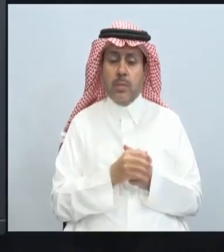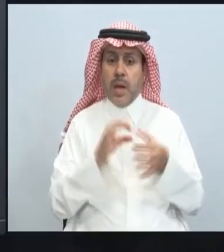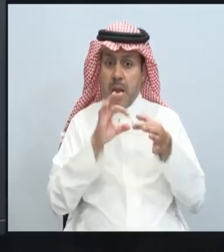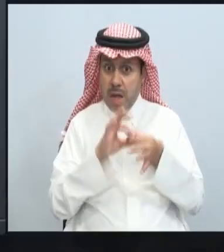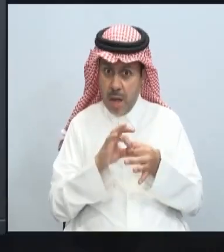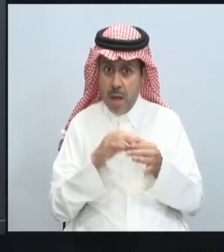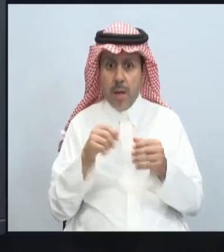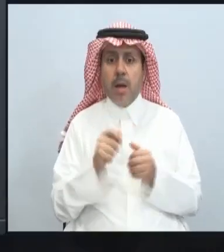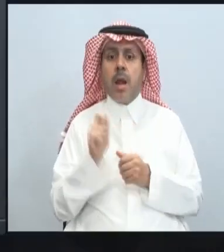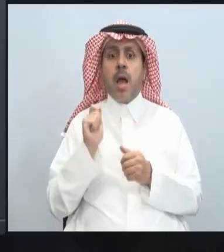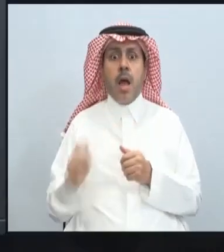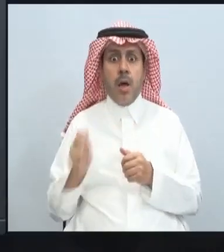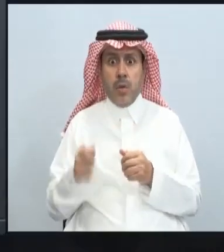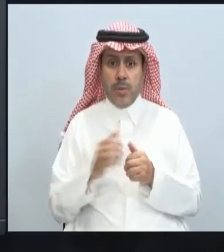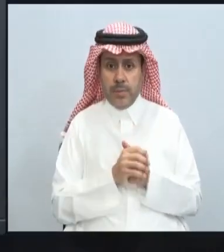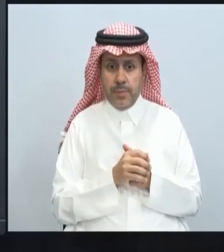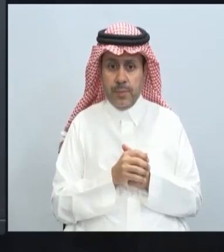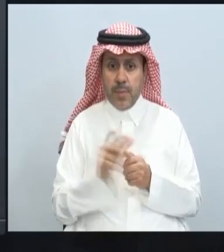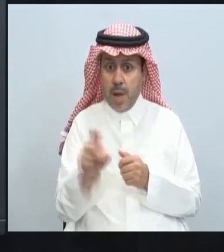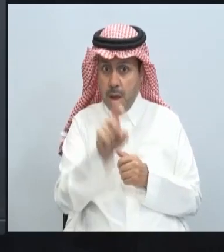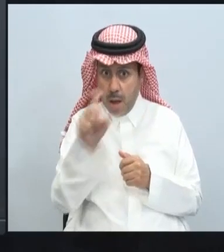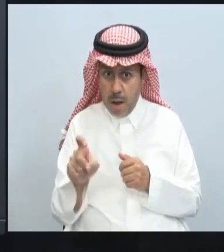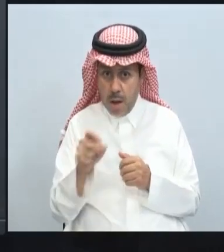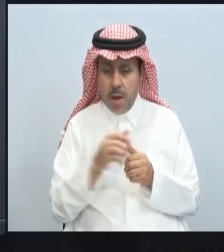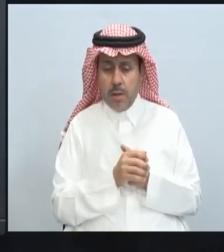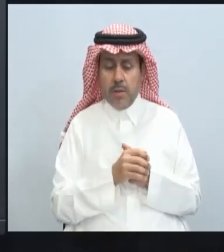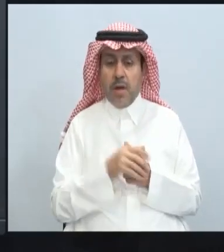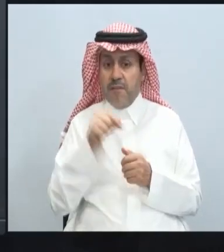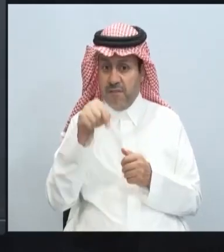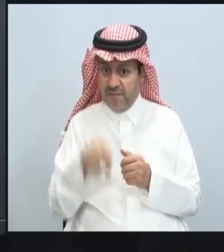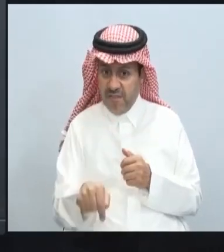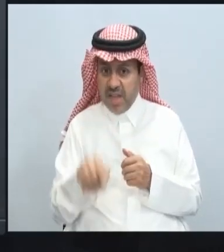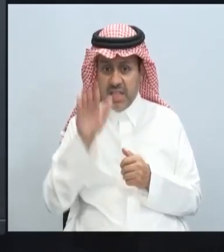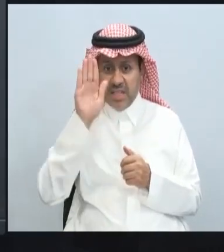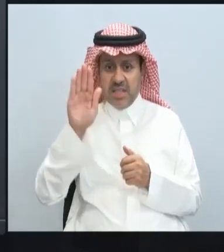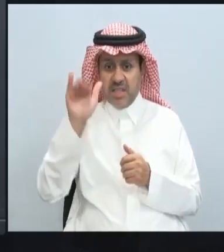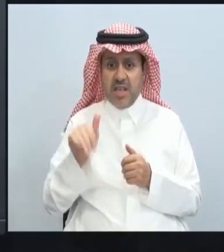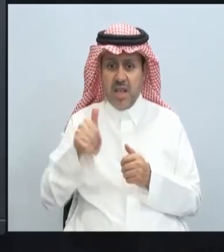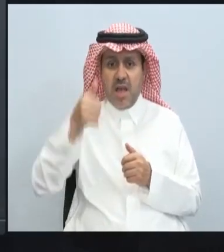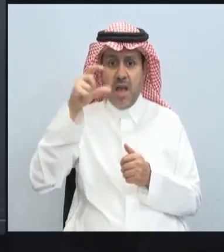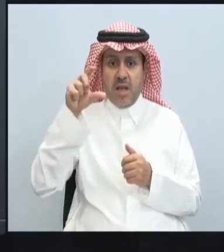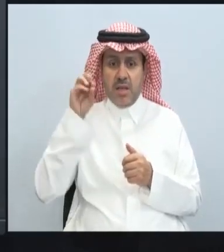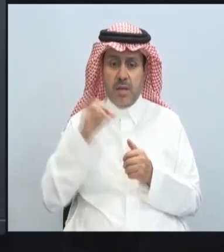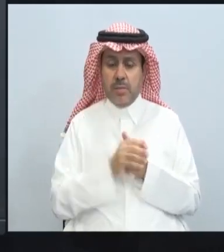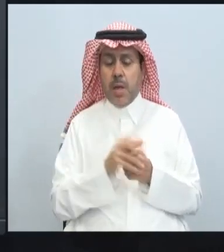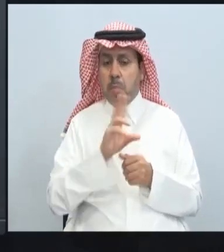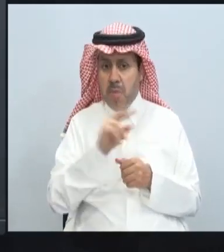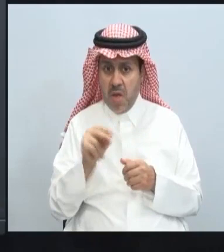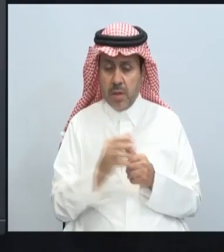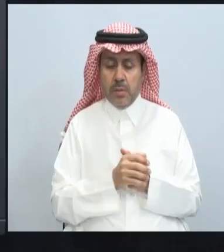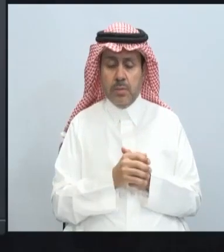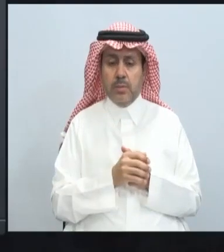بين الدوله وبين الاخر هل كانت الامر هذا فيه ذات سياده ومثلنا على ذلك بمثال